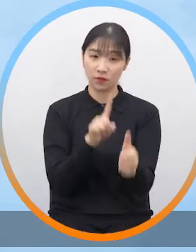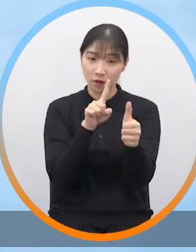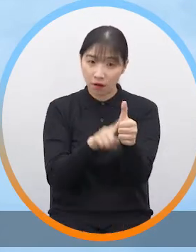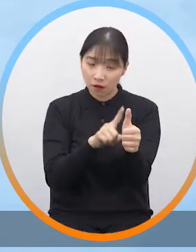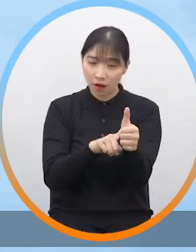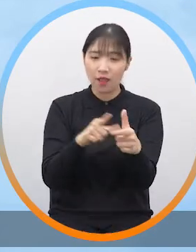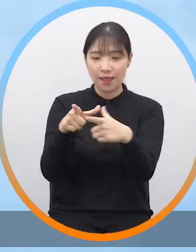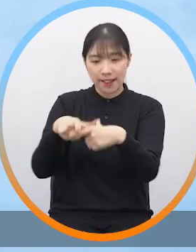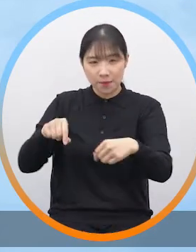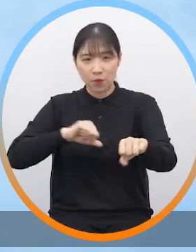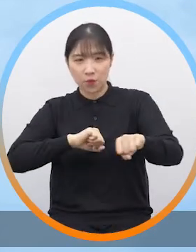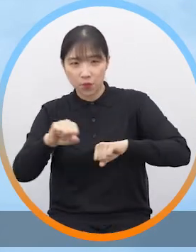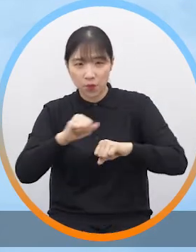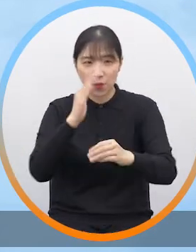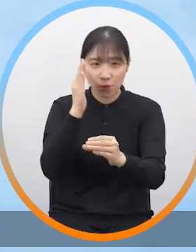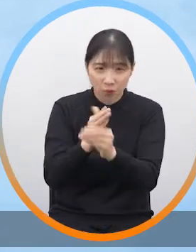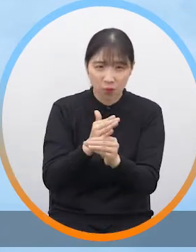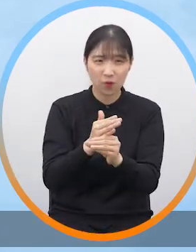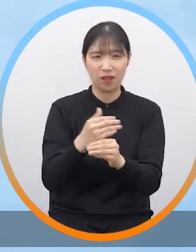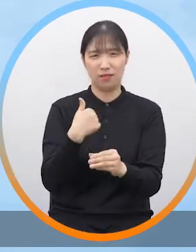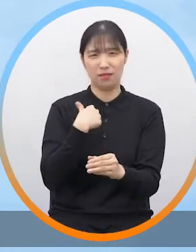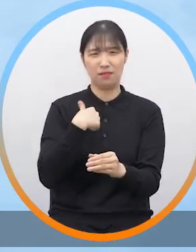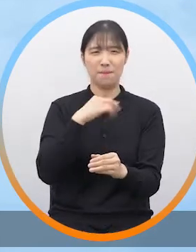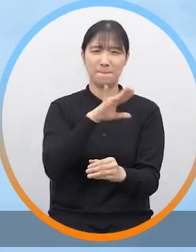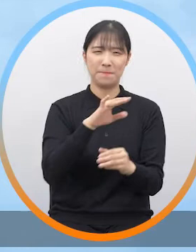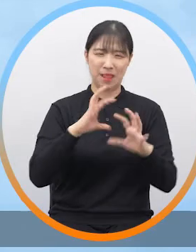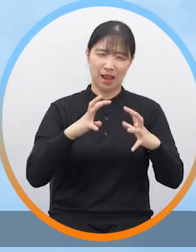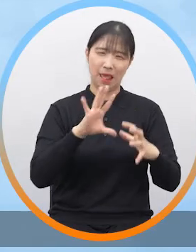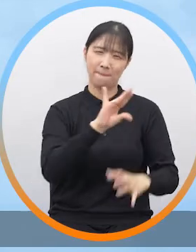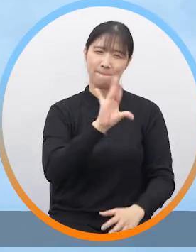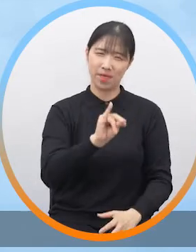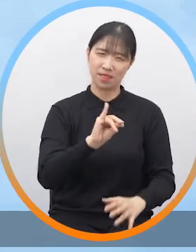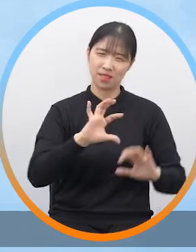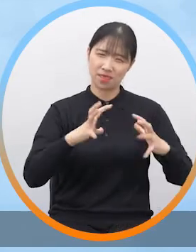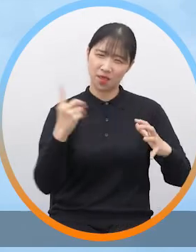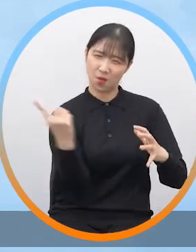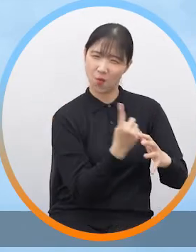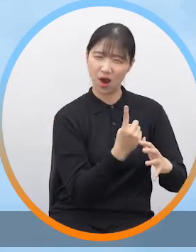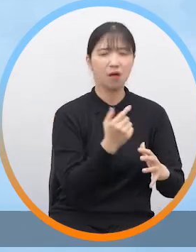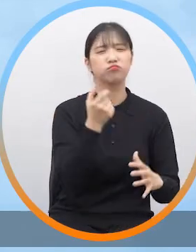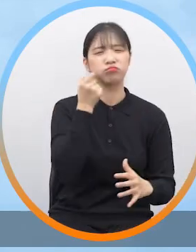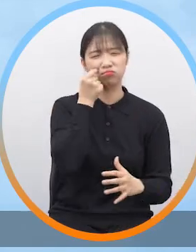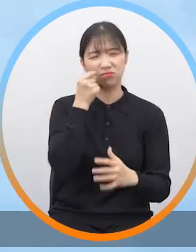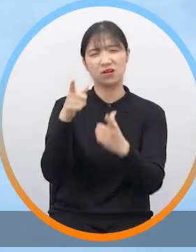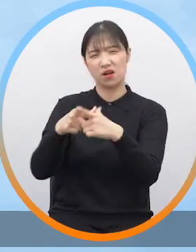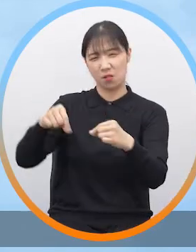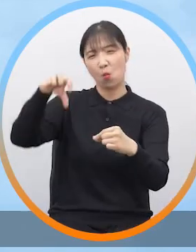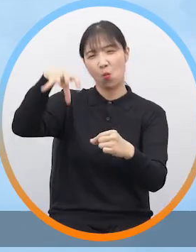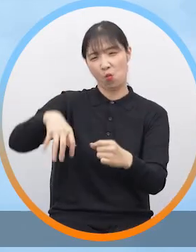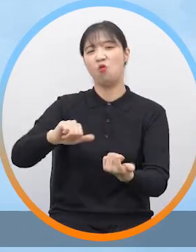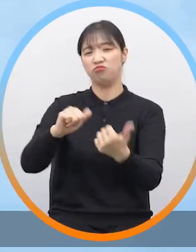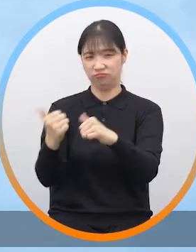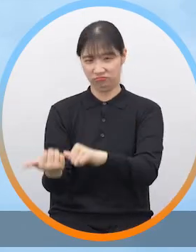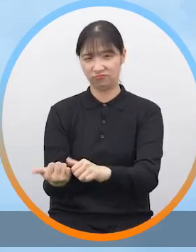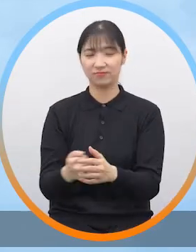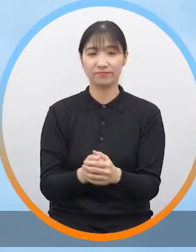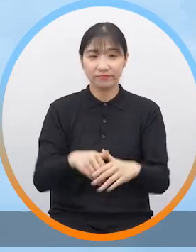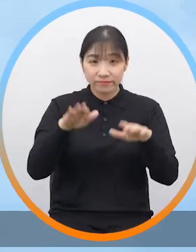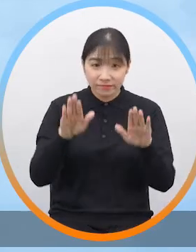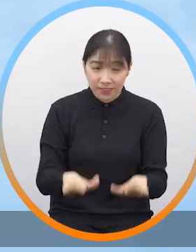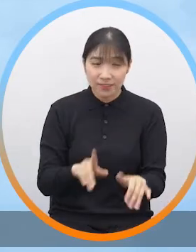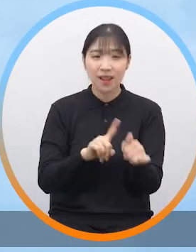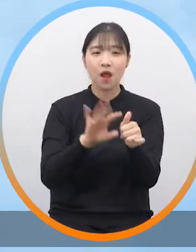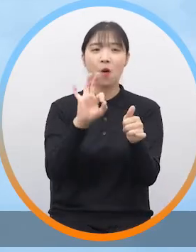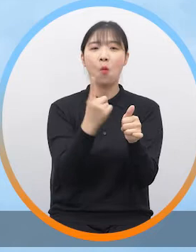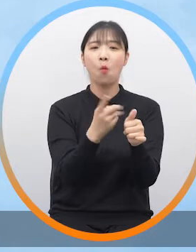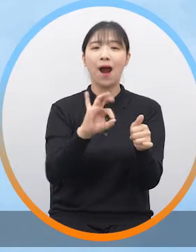그곳에서 활동하다가 고국은 백제로 돌아오지 못하고 일본에서 돌아가셨습니다. 그래서 현재 지금